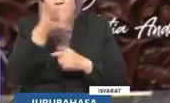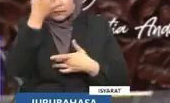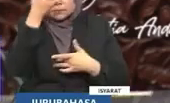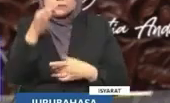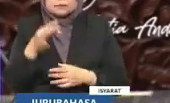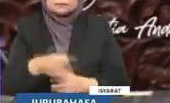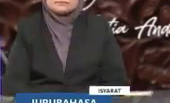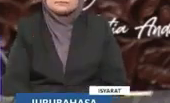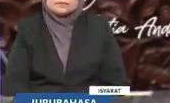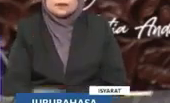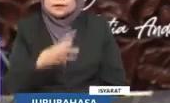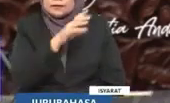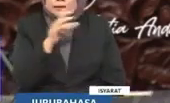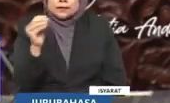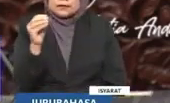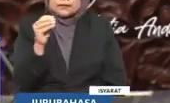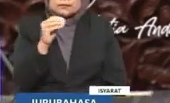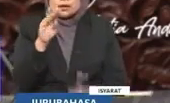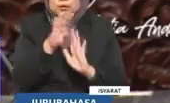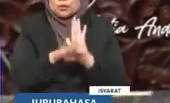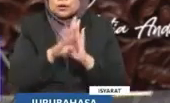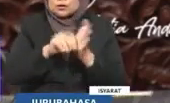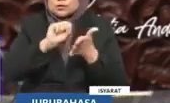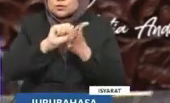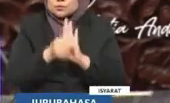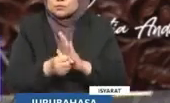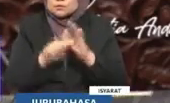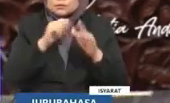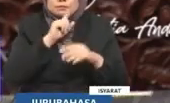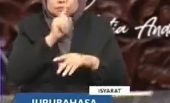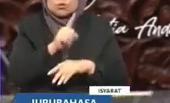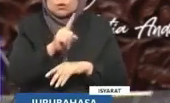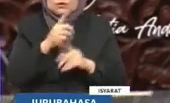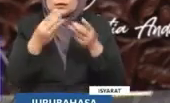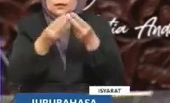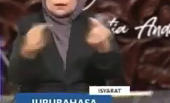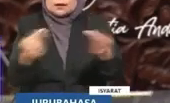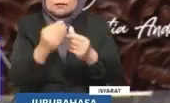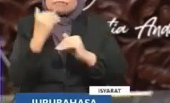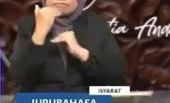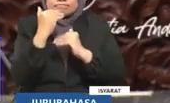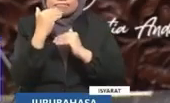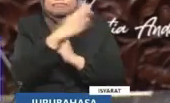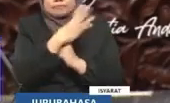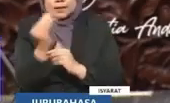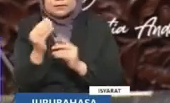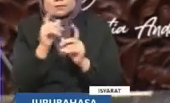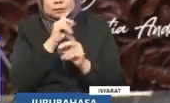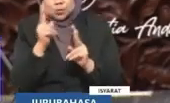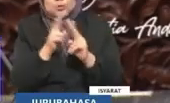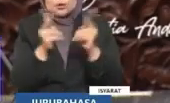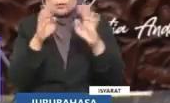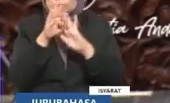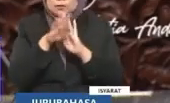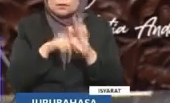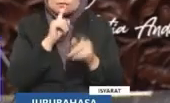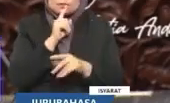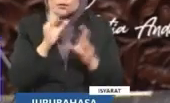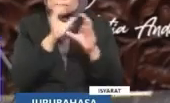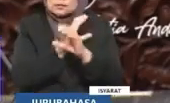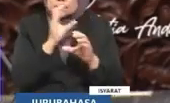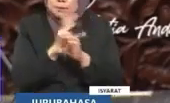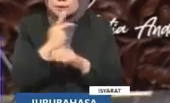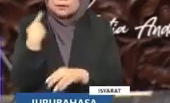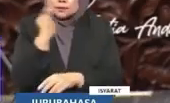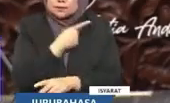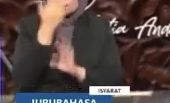nicobit 19 Disamping itu isu kekurangan sumber asli seperti kawasan Tanah yang terhadap dan semakin berkurangan merupakan